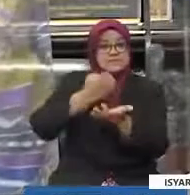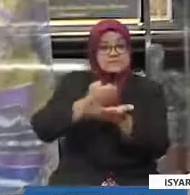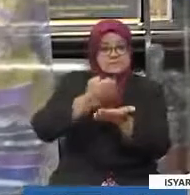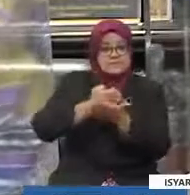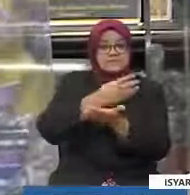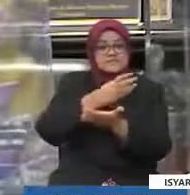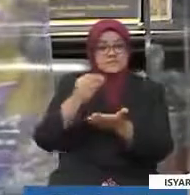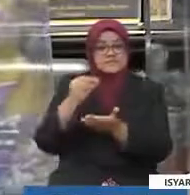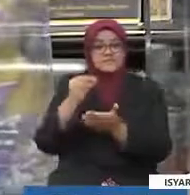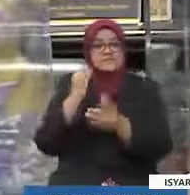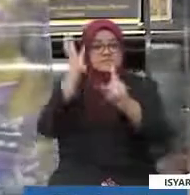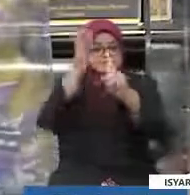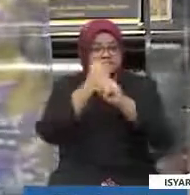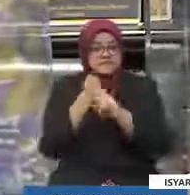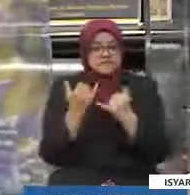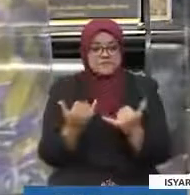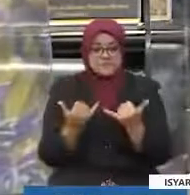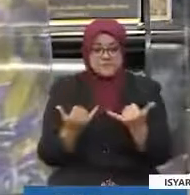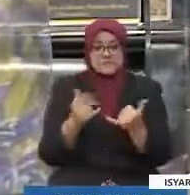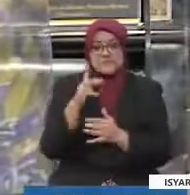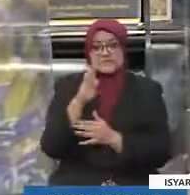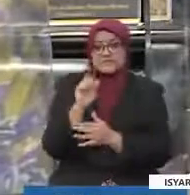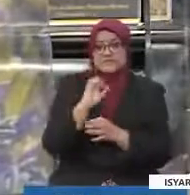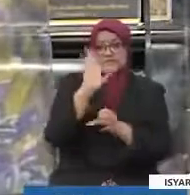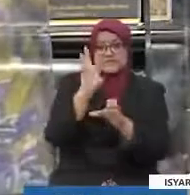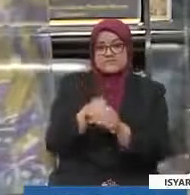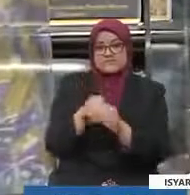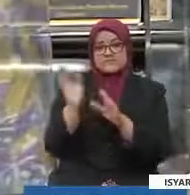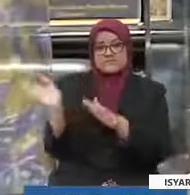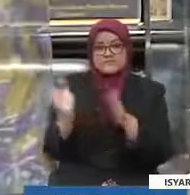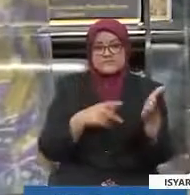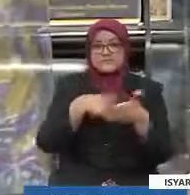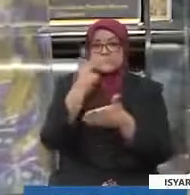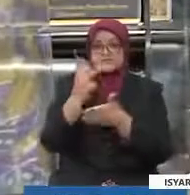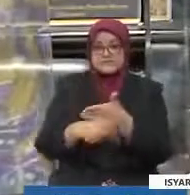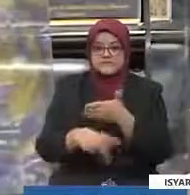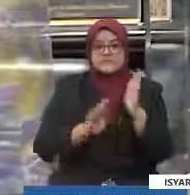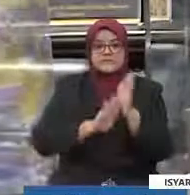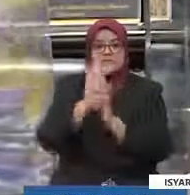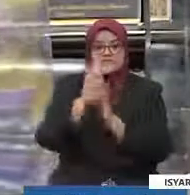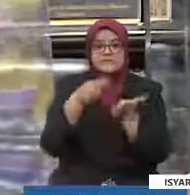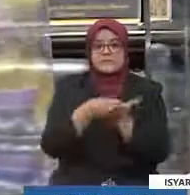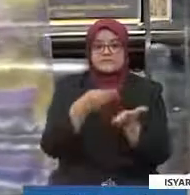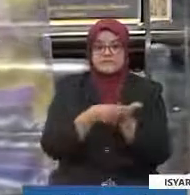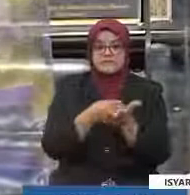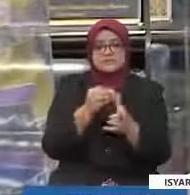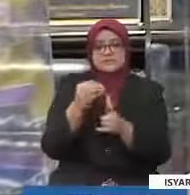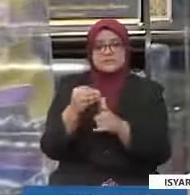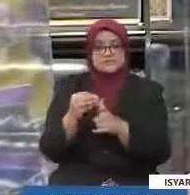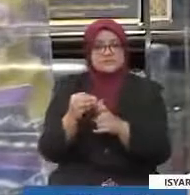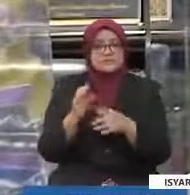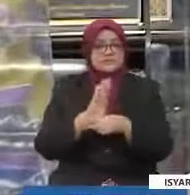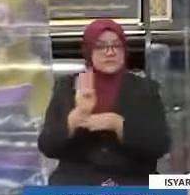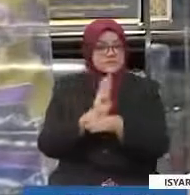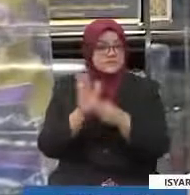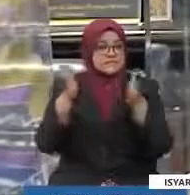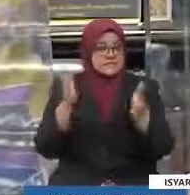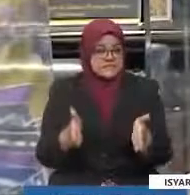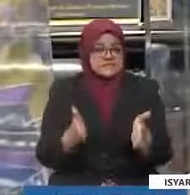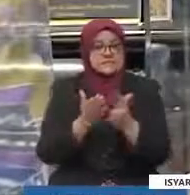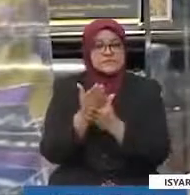sosioekonomi dan outreach sedia ada, KBS terlibat dalam pelaksanaan program peningkatan pendapatan atau